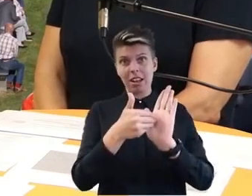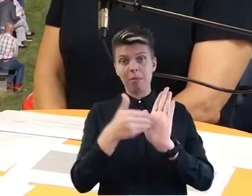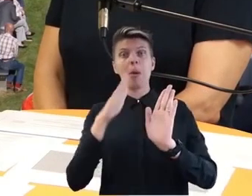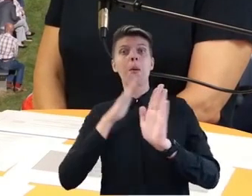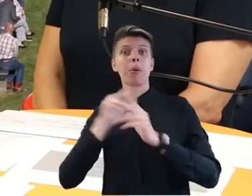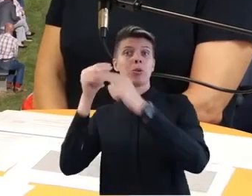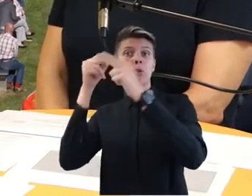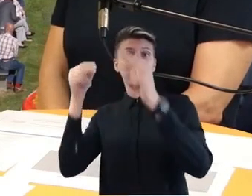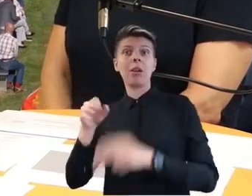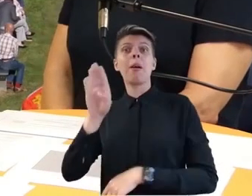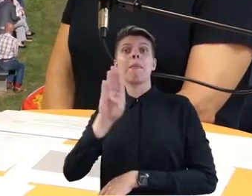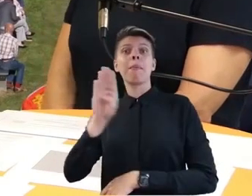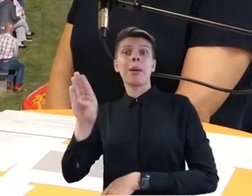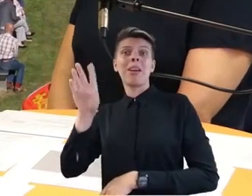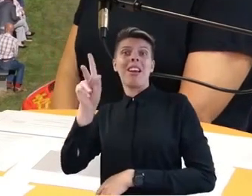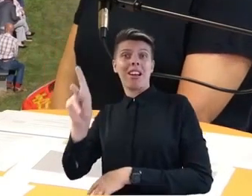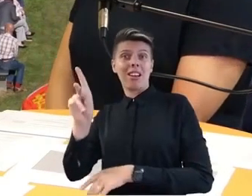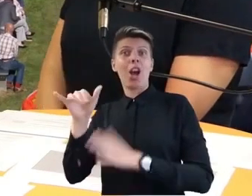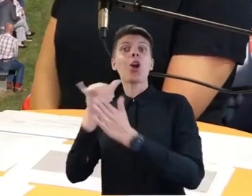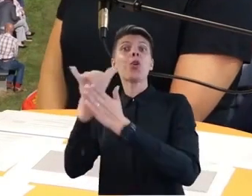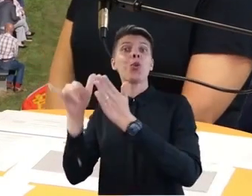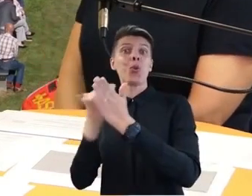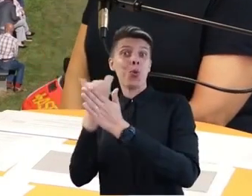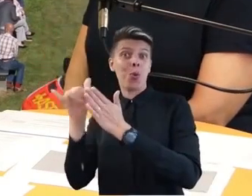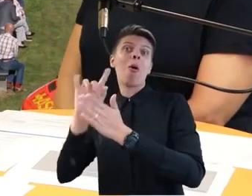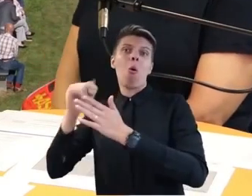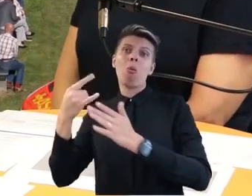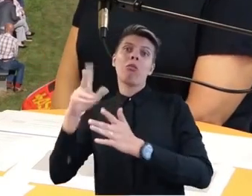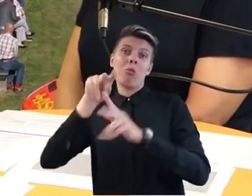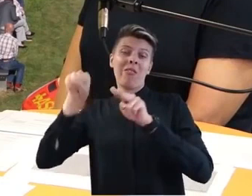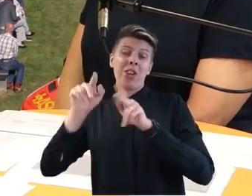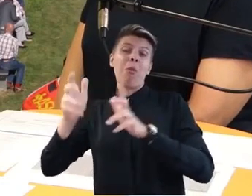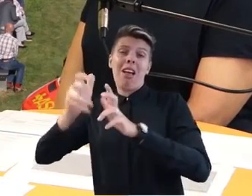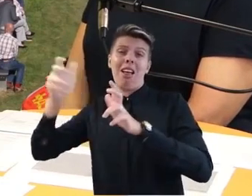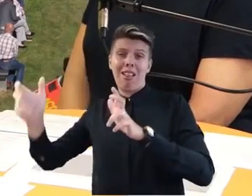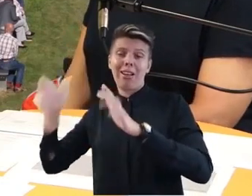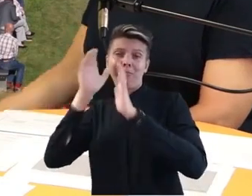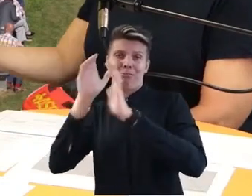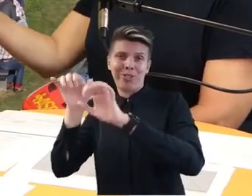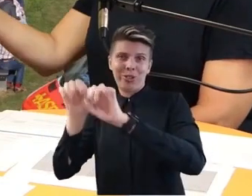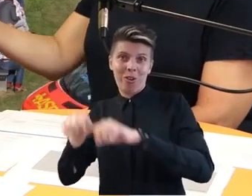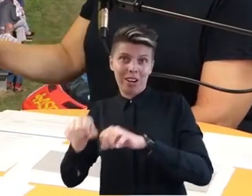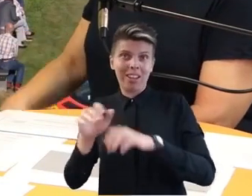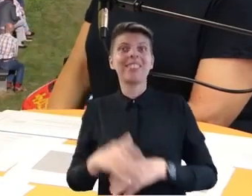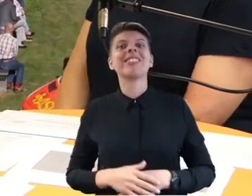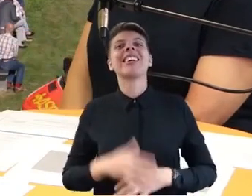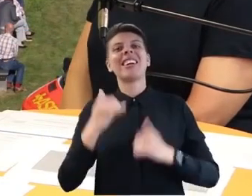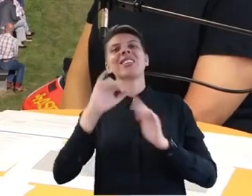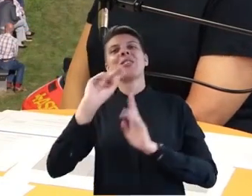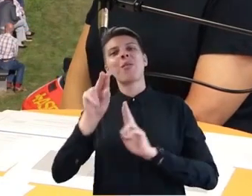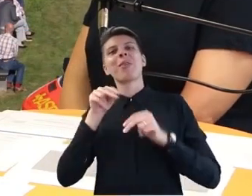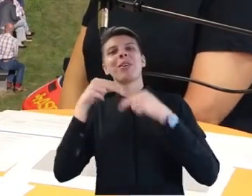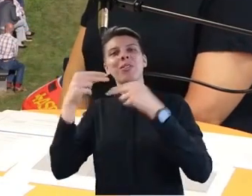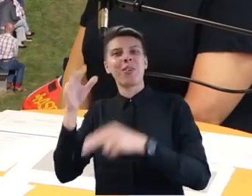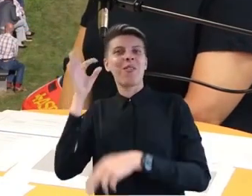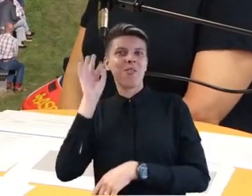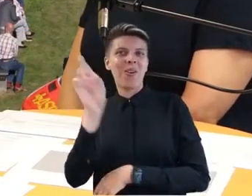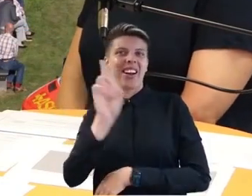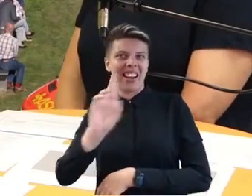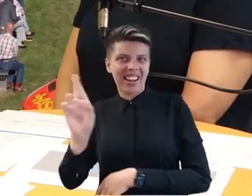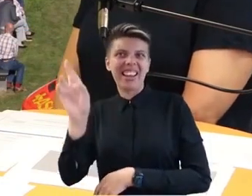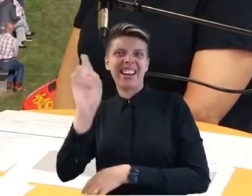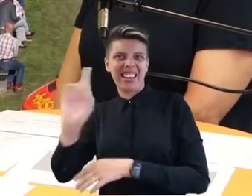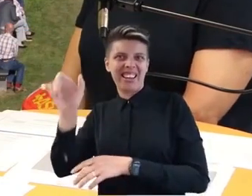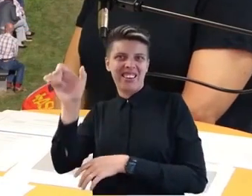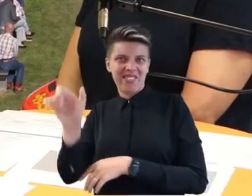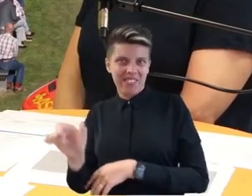dem bbk youtube-kanal aber jetzt wollen wir einfach weiter sprechen in meinem studio frau rät gericht wegen meine kollegin aus dem